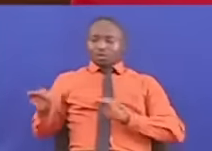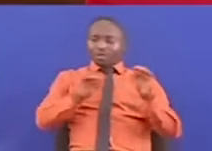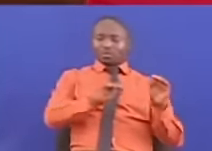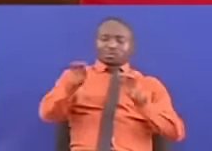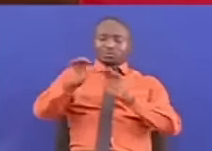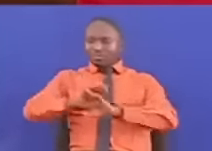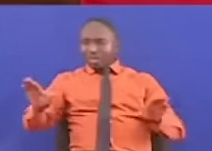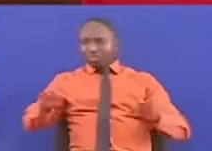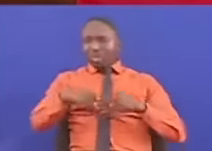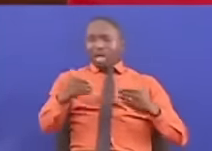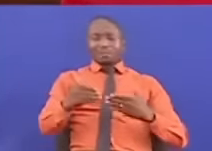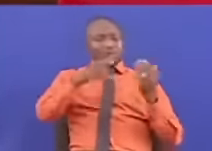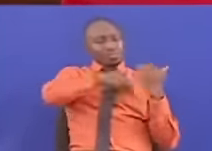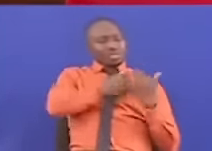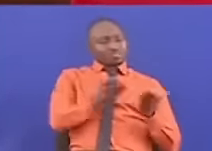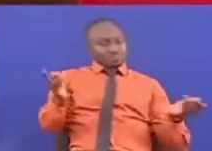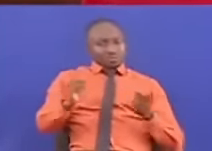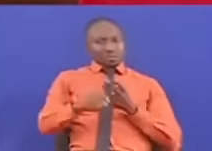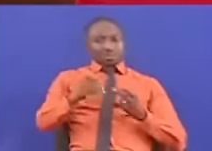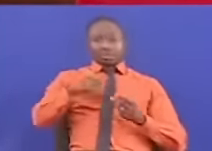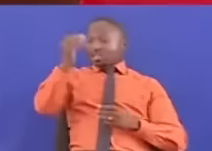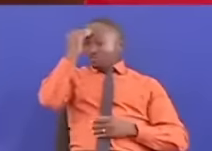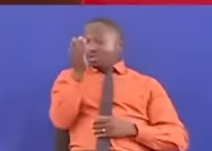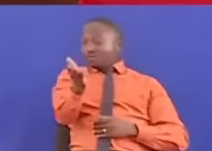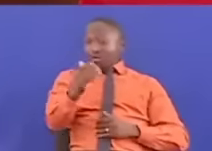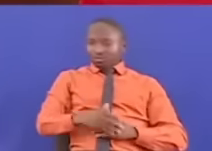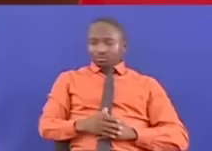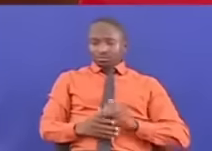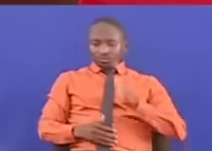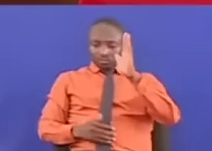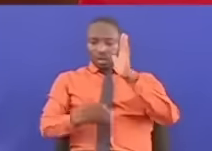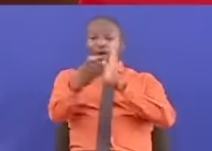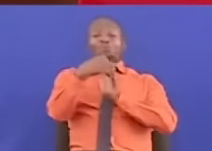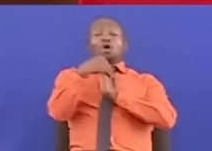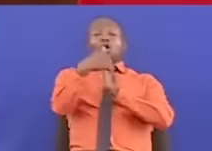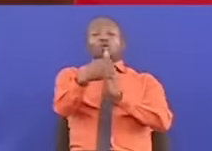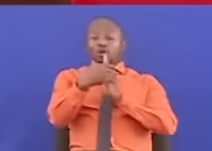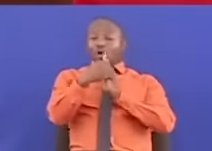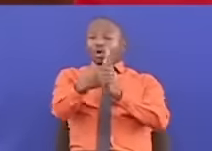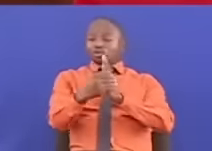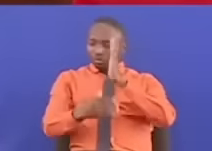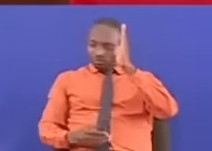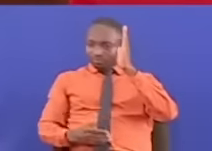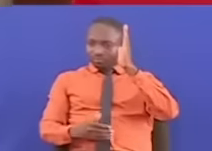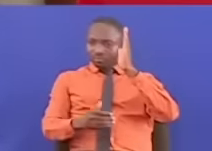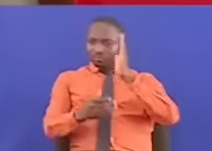kit hiki na hakiki mif wenda una makosa ambo